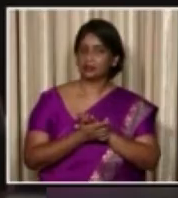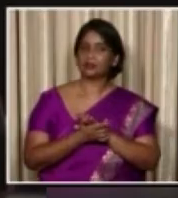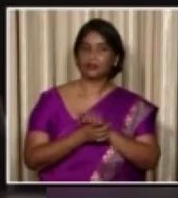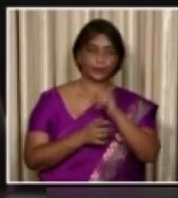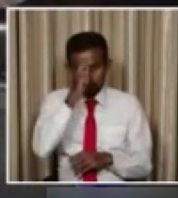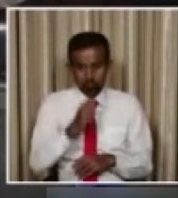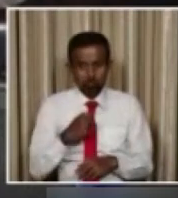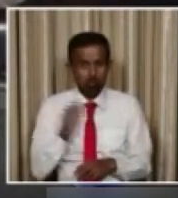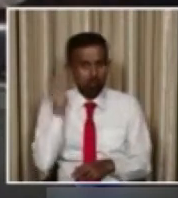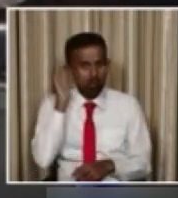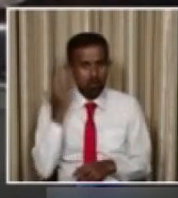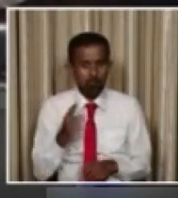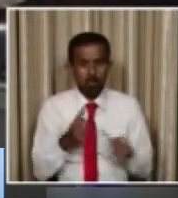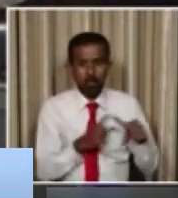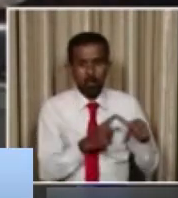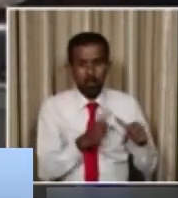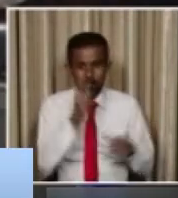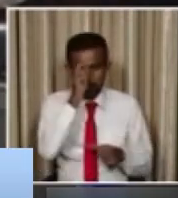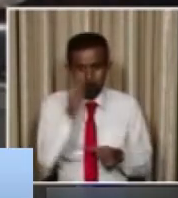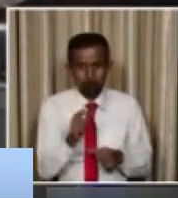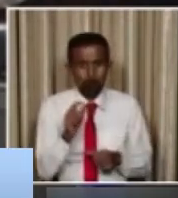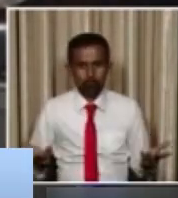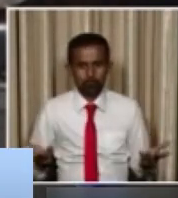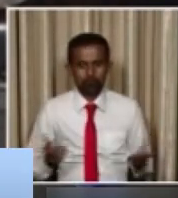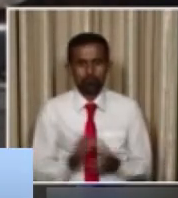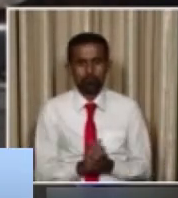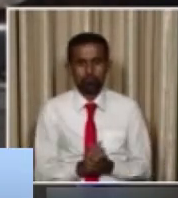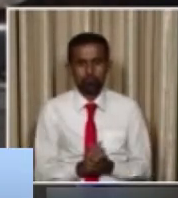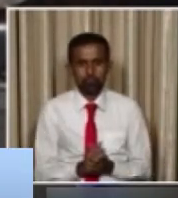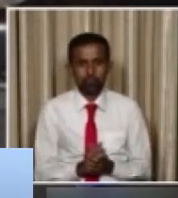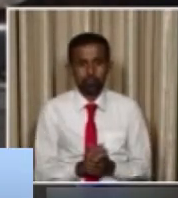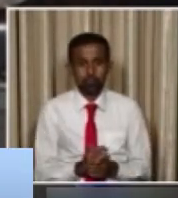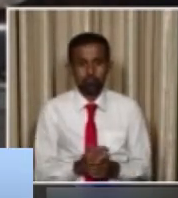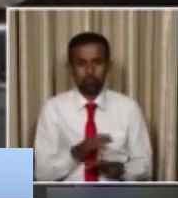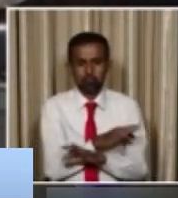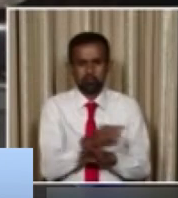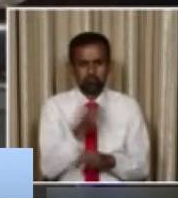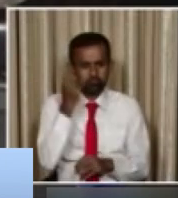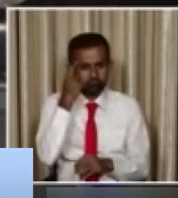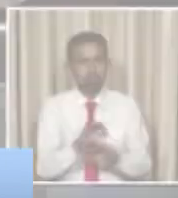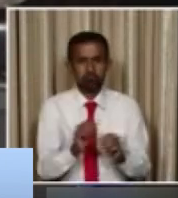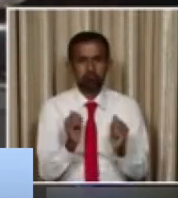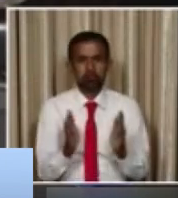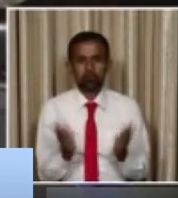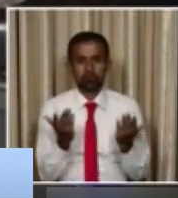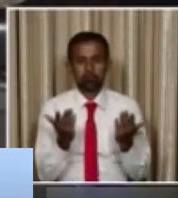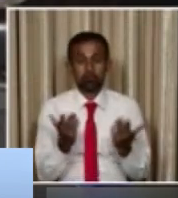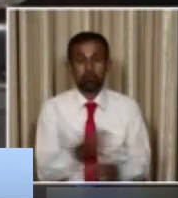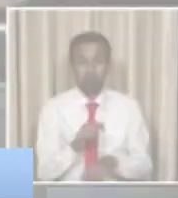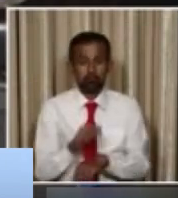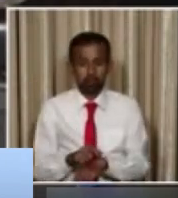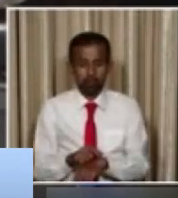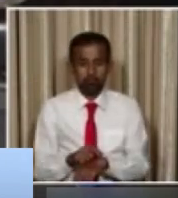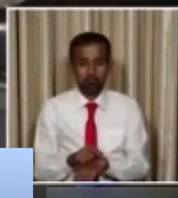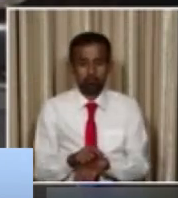ප්‍රසිද්ධිය ප්‍රකාශ කළා. අරුණ කුමාර දිසානායක මහත්තයා රනිල් ගේම් කාරයෙක්ද කියලා. ඔය ගේම් ගහන අය කතා කරන්නේ නැහැ ගේම් ගහන්න ඕන නැහැ ගේම ගහනවා. ගේම ගහන්න තිබ්බ